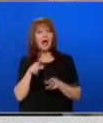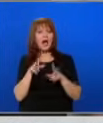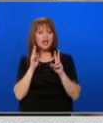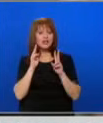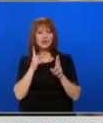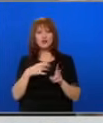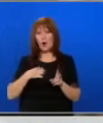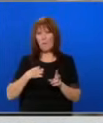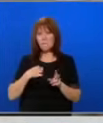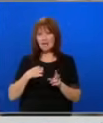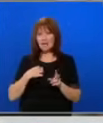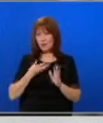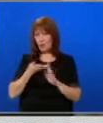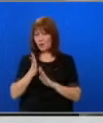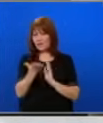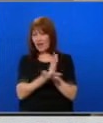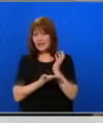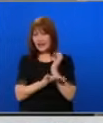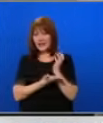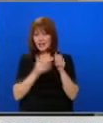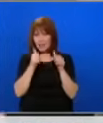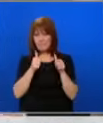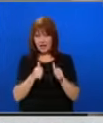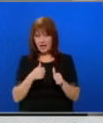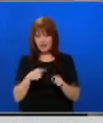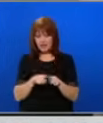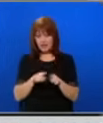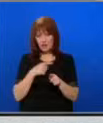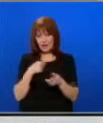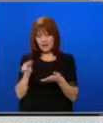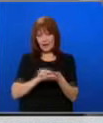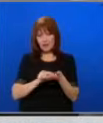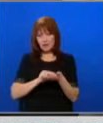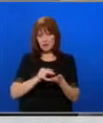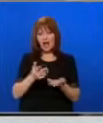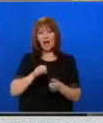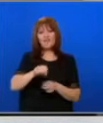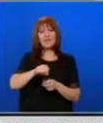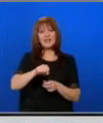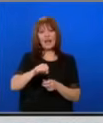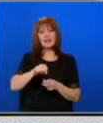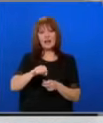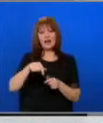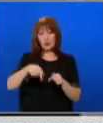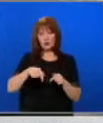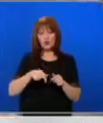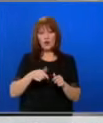взел флекса и отива да го реже. Това е все едно аз да напиша един доклад в Общинския съвет, че вратата на областния управител тук входната е опасна и